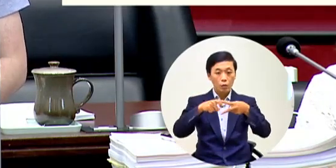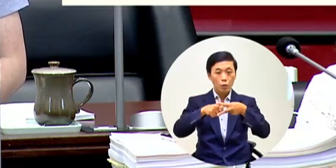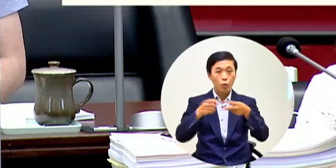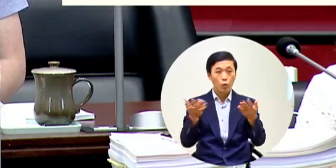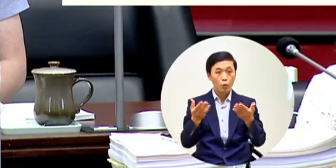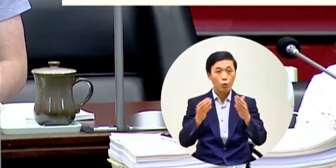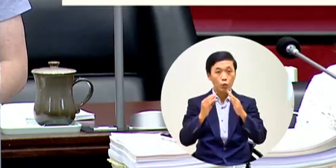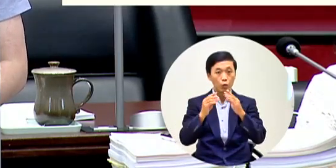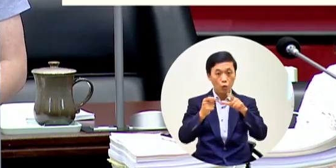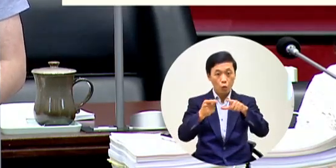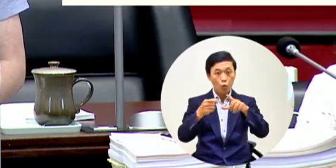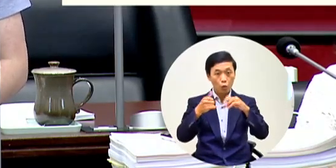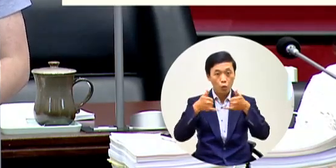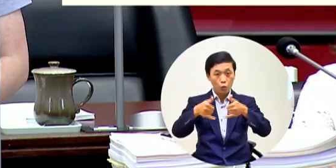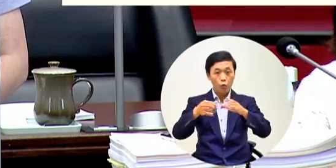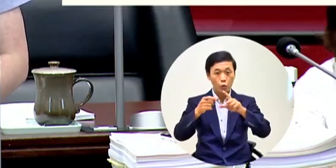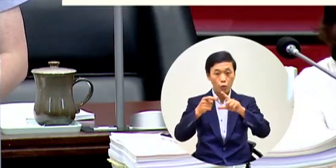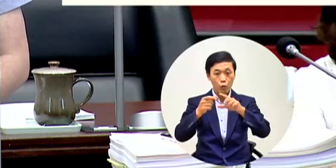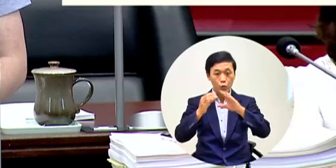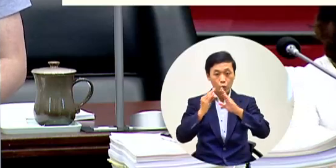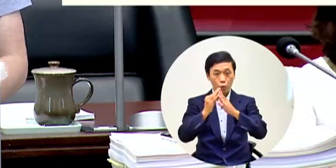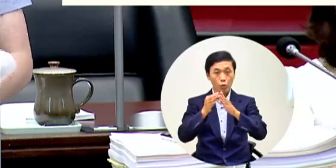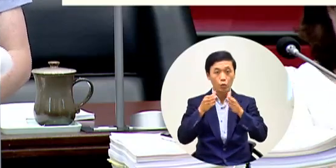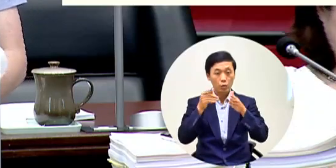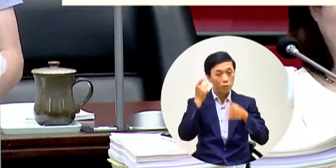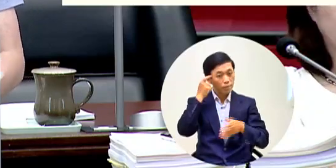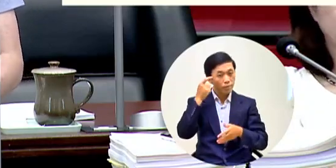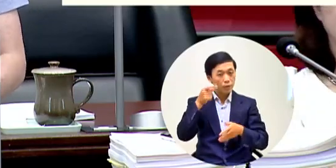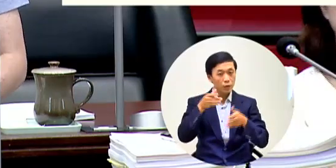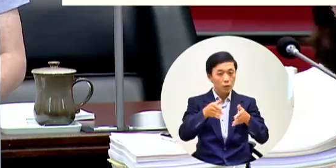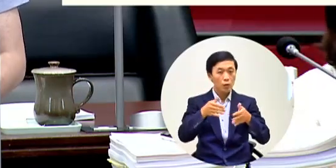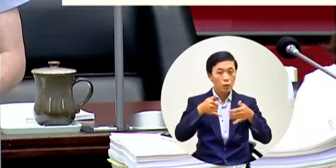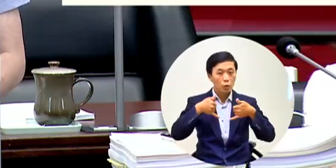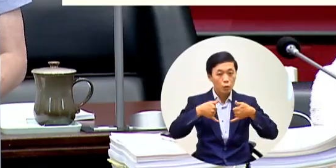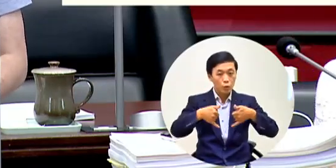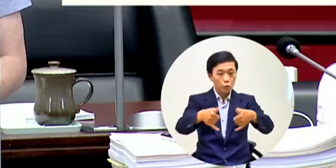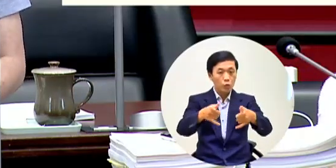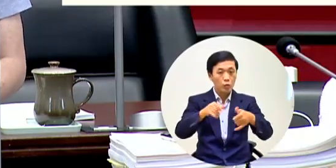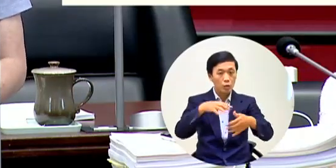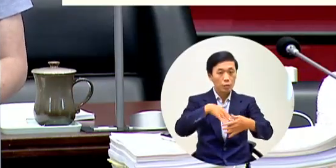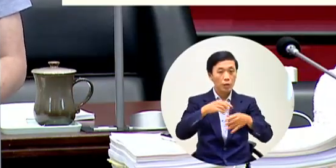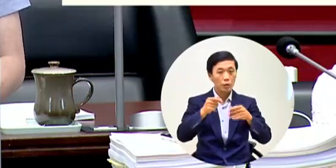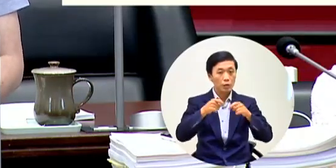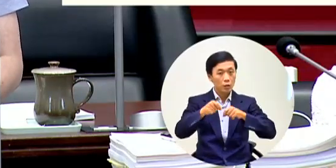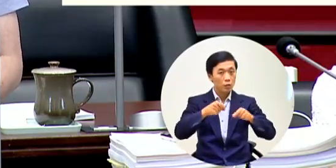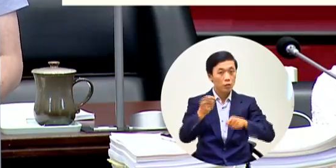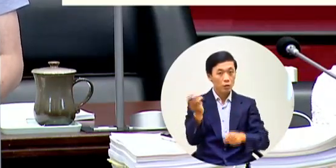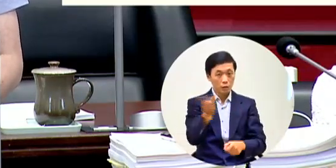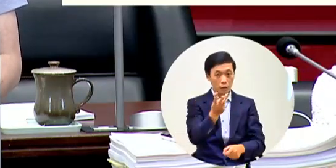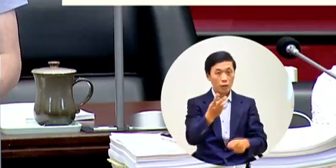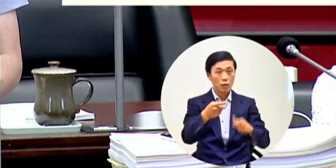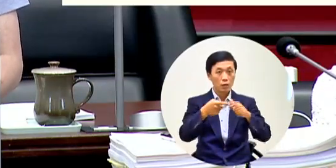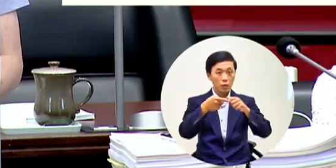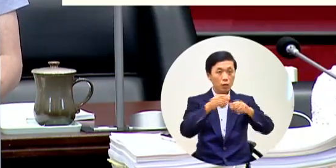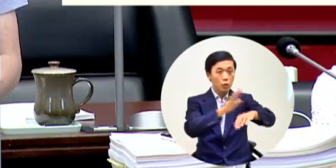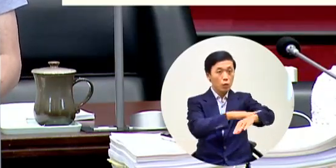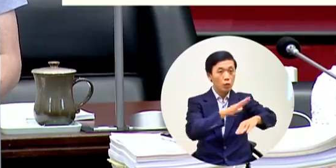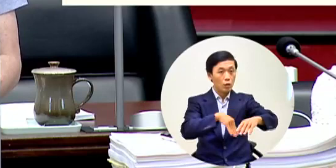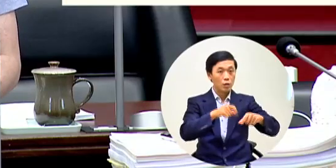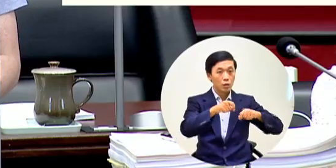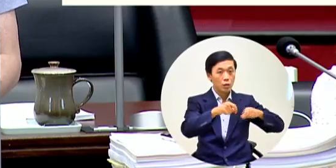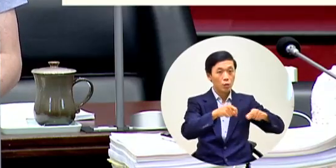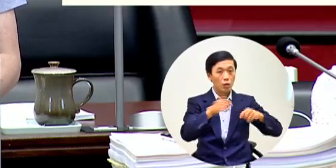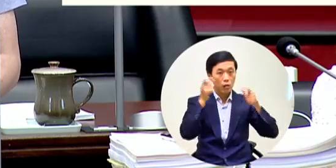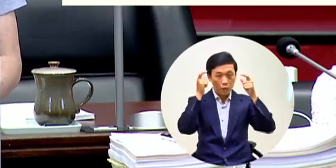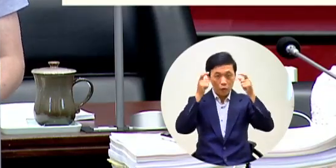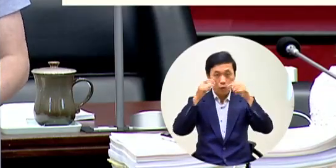有说，在这一条沿线里面有分三个计划，一个是左营计划，然后高雄